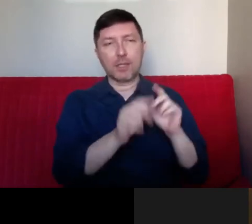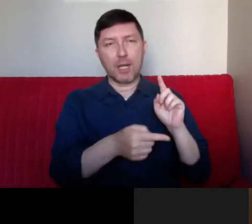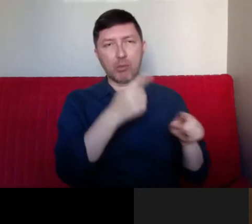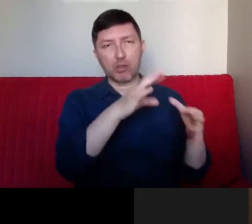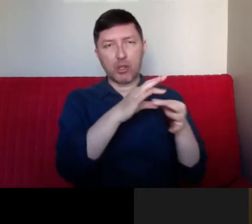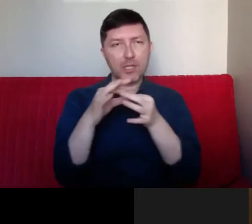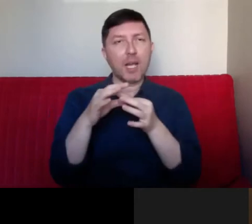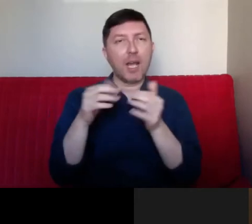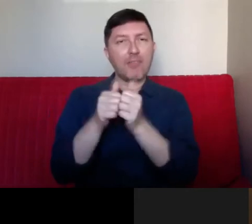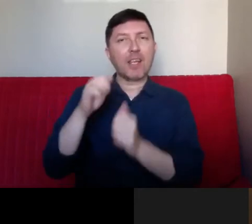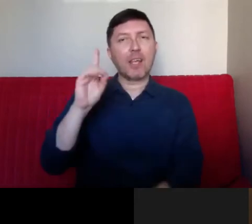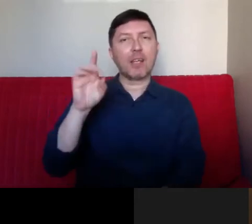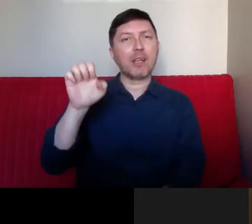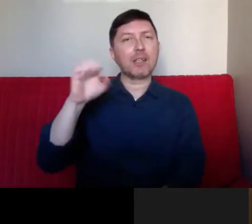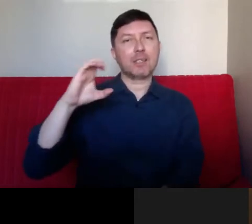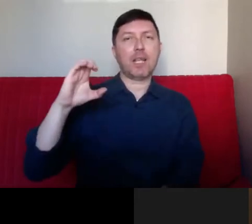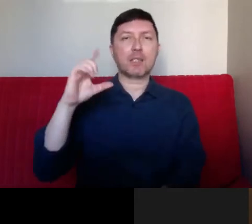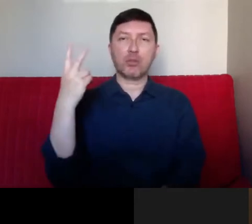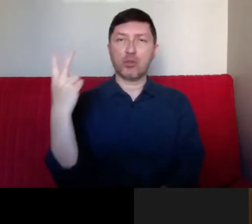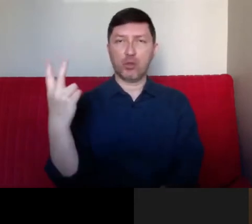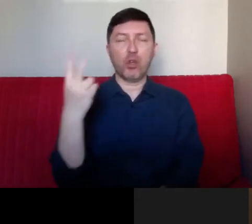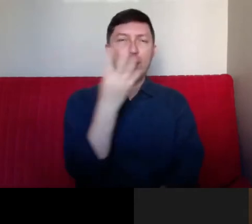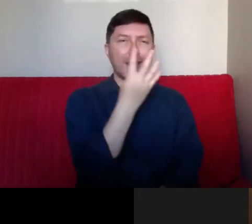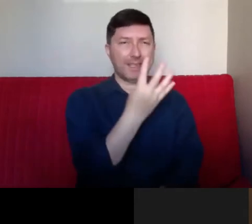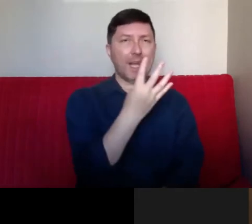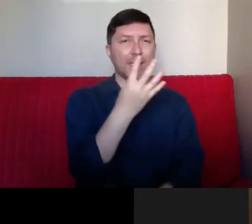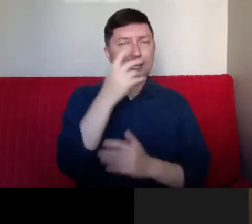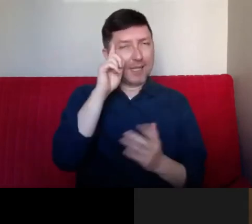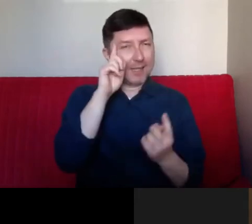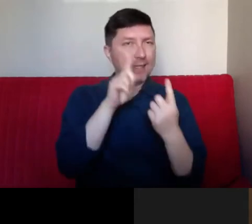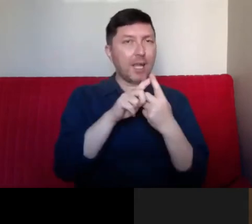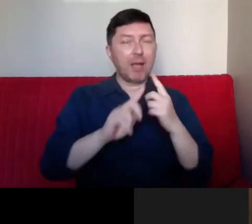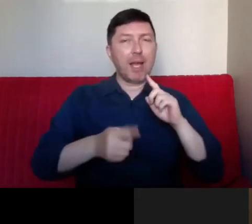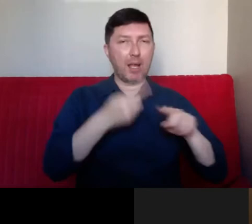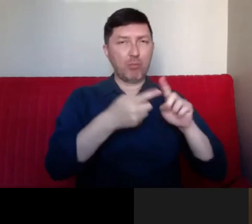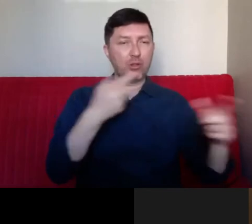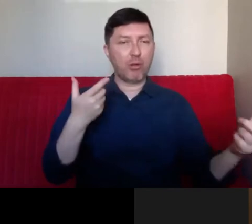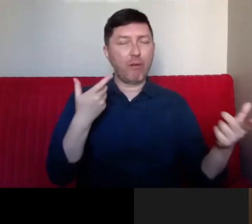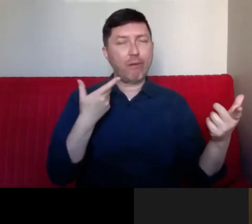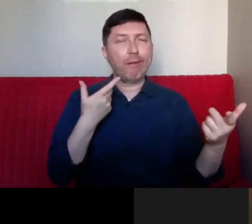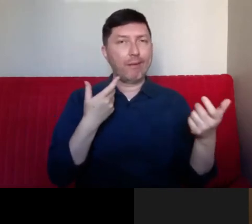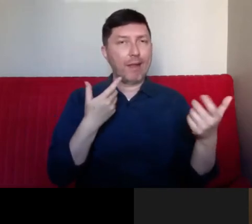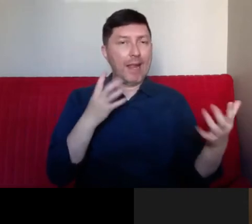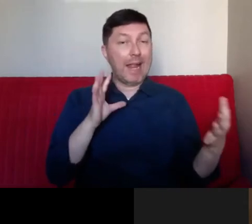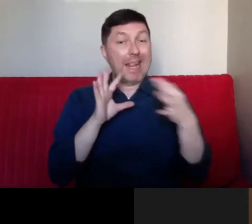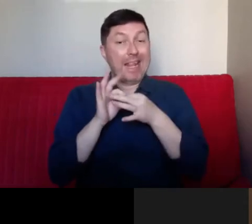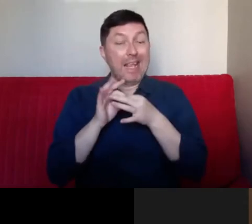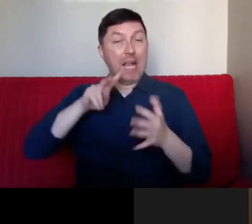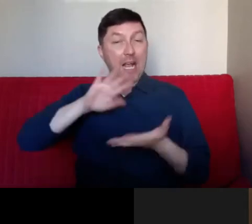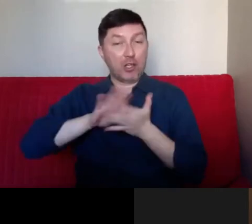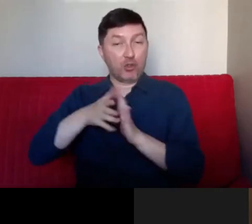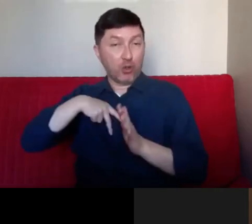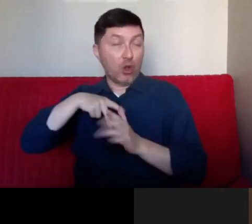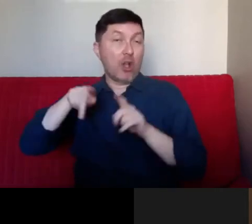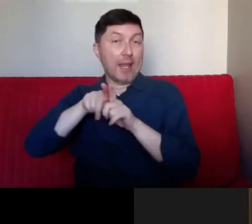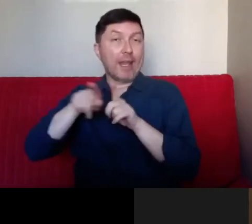4 enseignements qui correspondent bien aux objectifs de l'ADAPT et de Desk 2. D'abord, la priorité